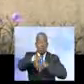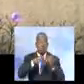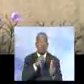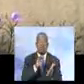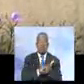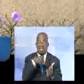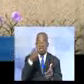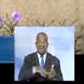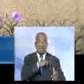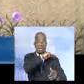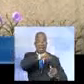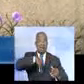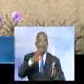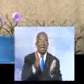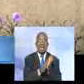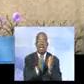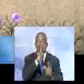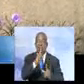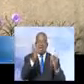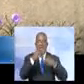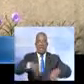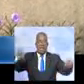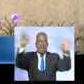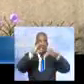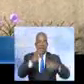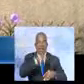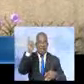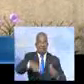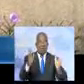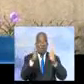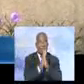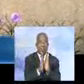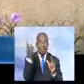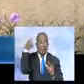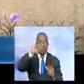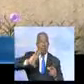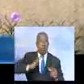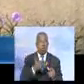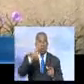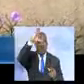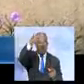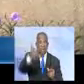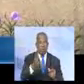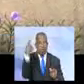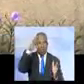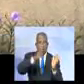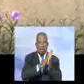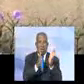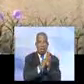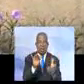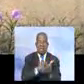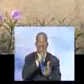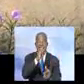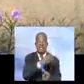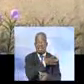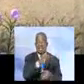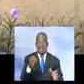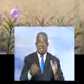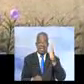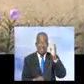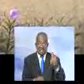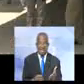est un secteur important de la nation. Et donc, prier pour nos enfants, prier pour l'école aujourd'hui, c'est de gagner une